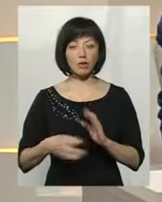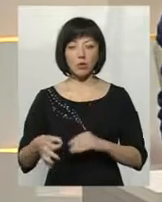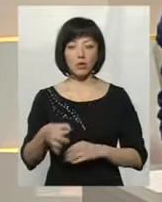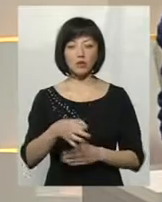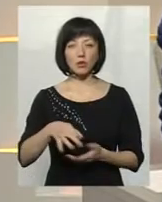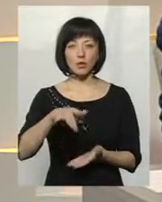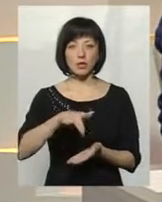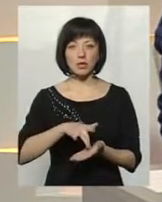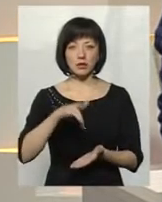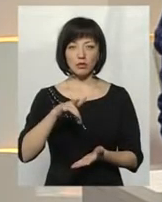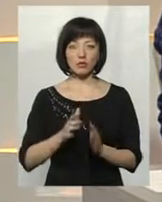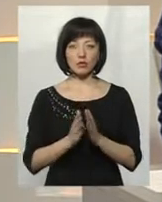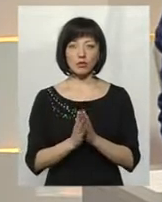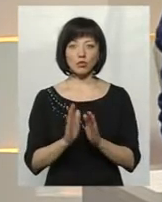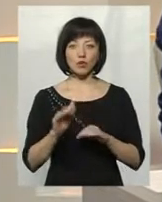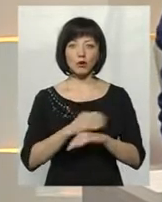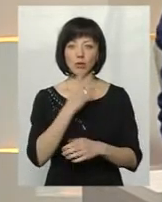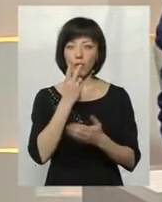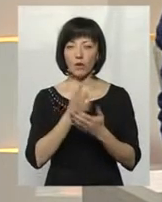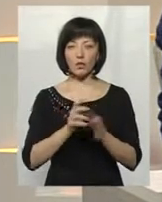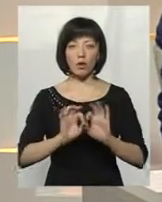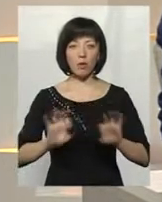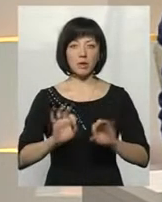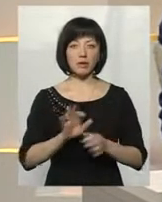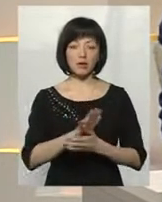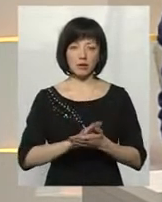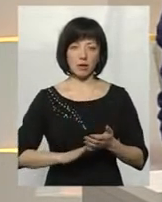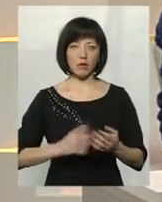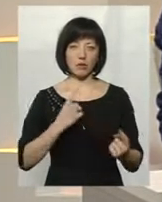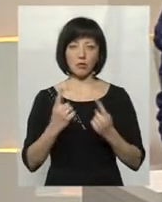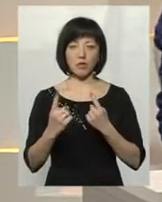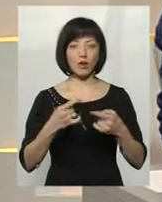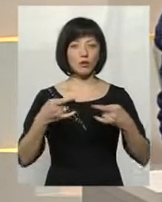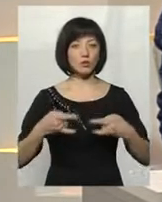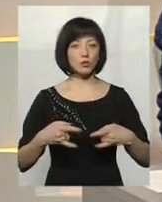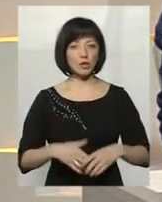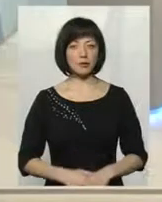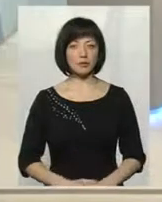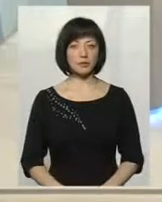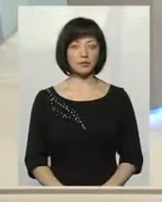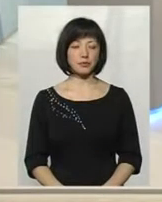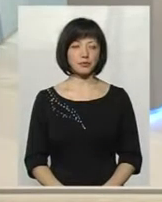обласного центру. Прошу, будь ласка, показати коментар, і далі ми продовжимо розмову у студії.